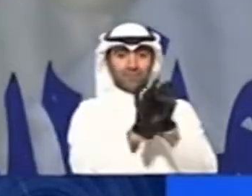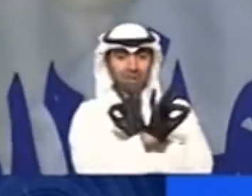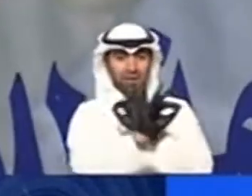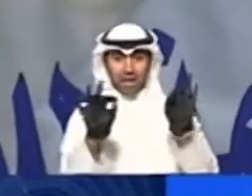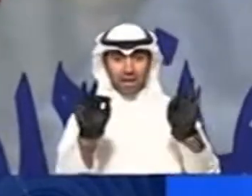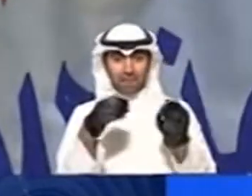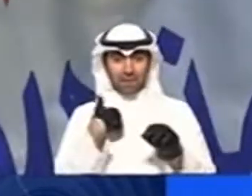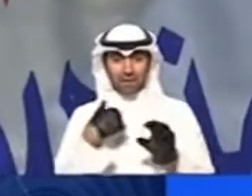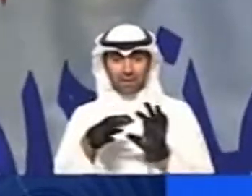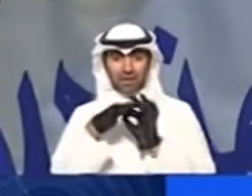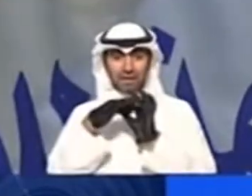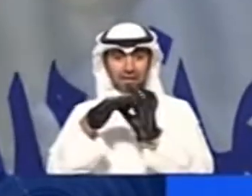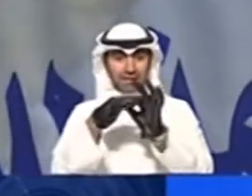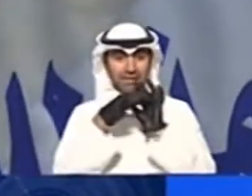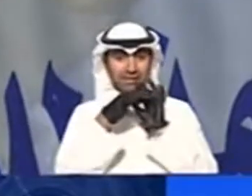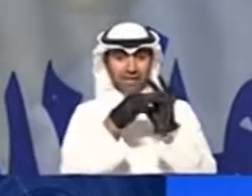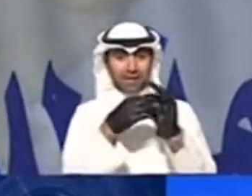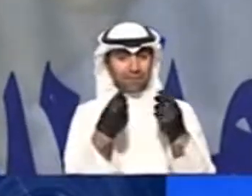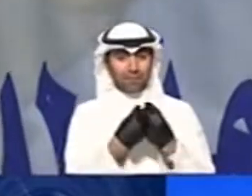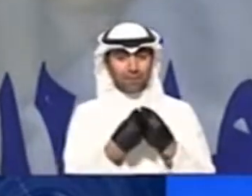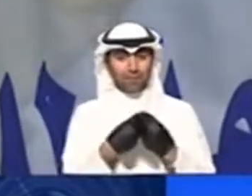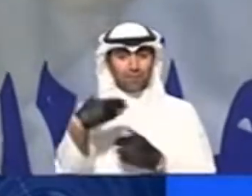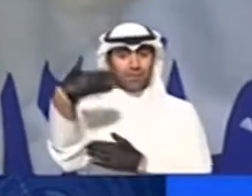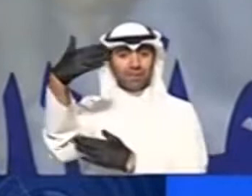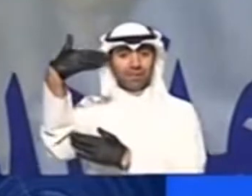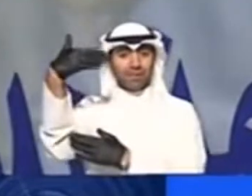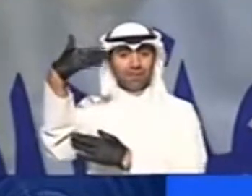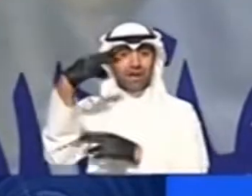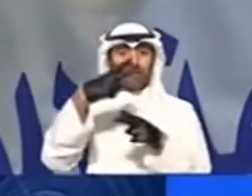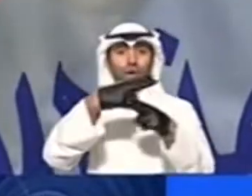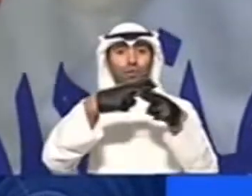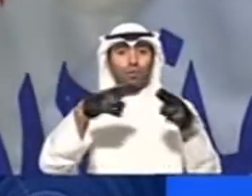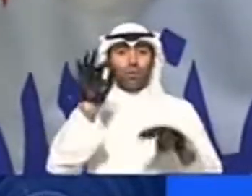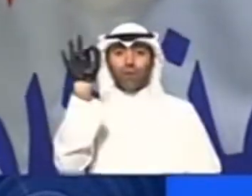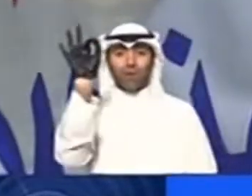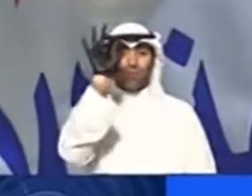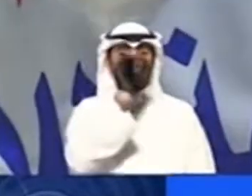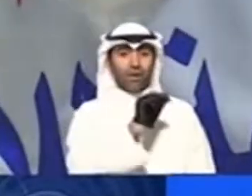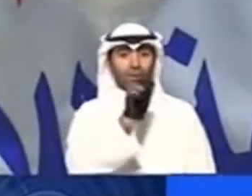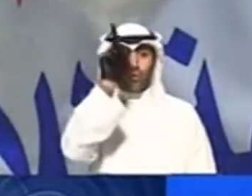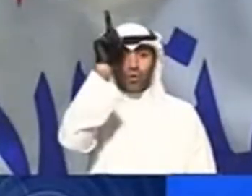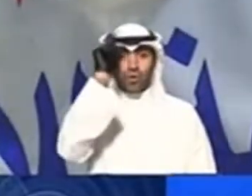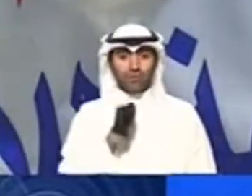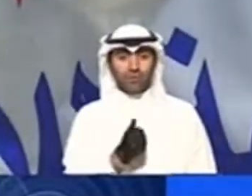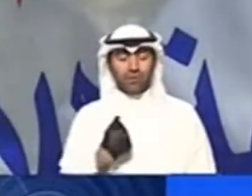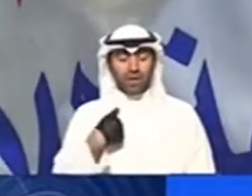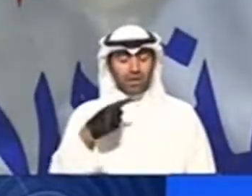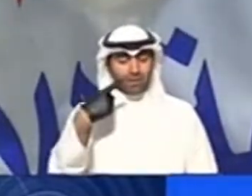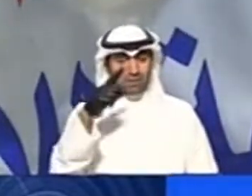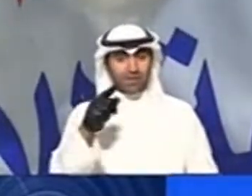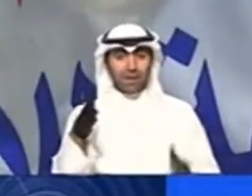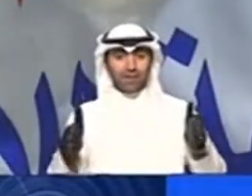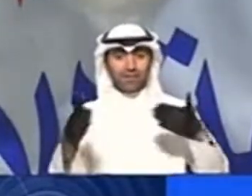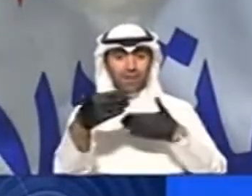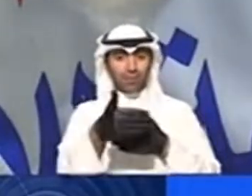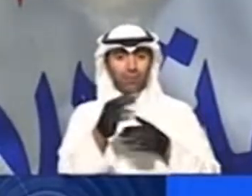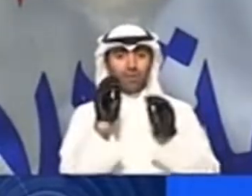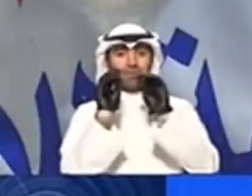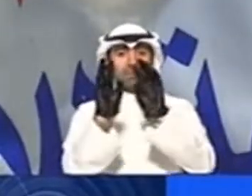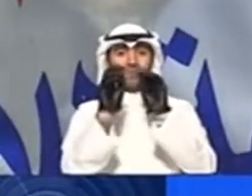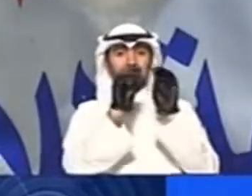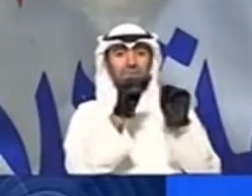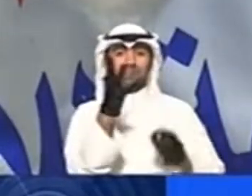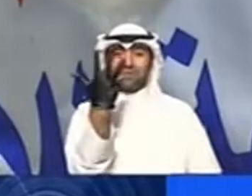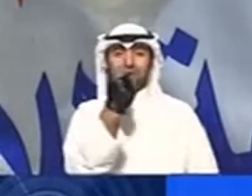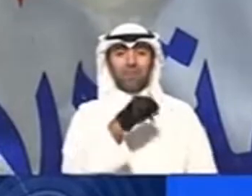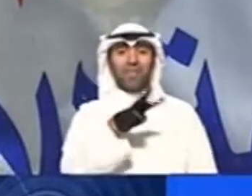سفارة دولة الكويت في المملكة الأردنية الهاشمية، وسيتضمن إن شاء الله اعتبارا من اليوم توزيع العديد من السلع الغذائية للكثير